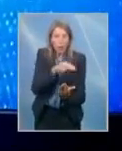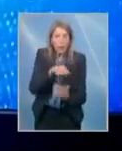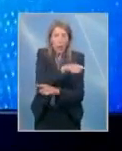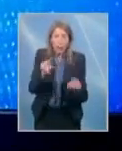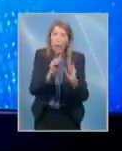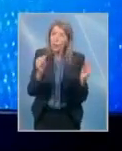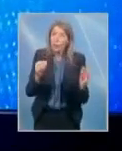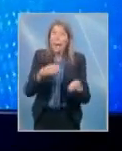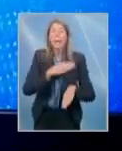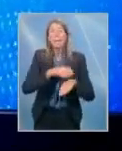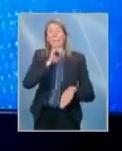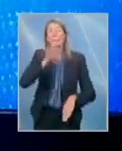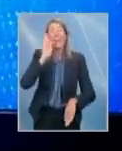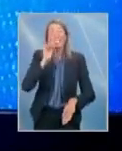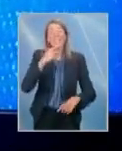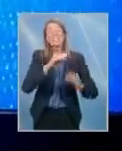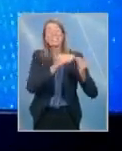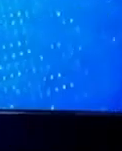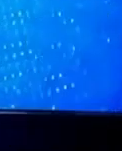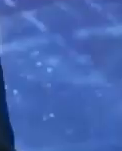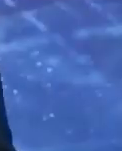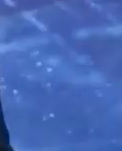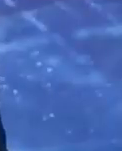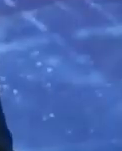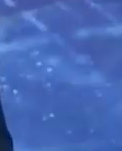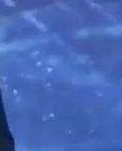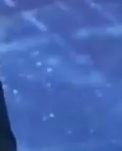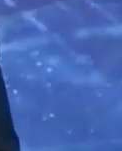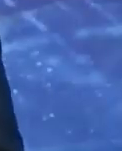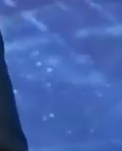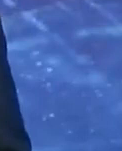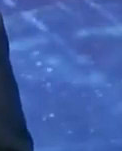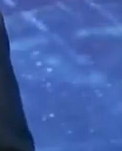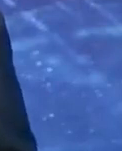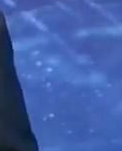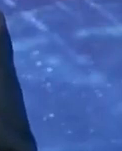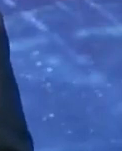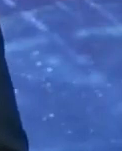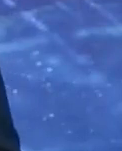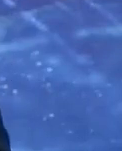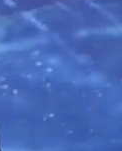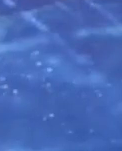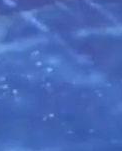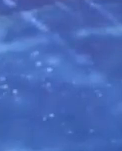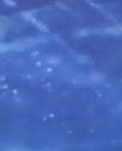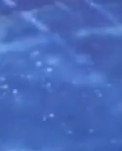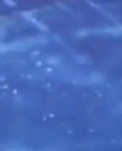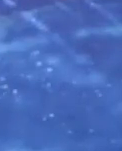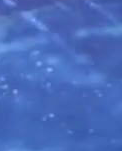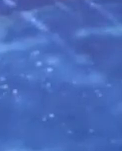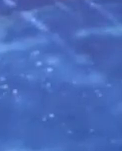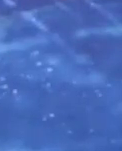potete votare i partiti del sistema, altrimenti sarete complici. Qui io ringrazio i nostri ospiti di questo pomeriggio. Noi vi aspettiamo questa sera